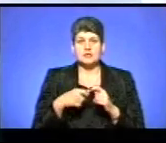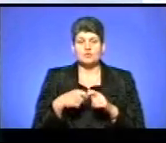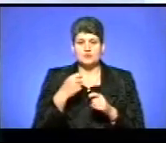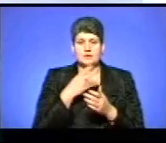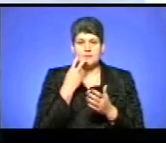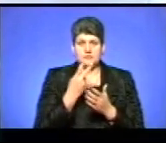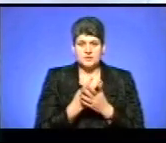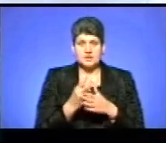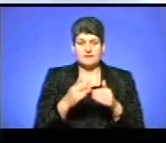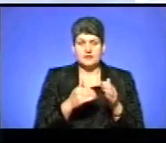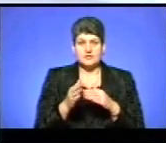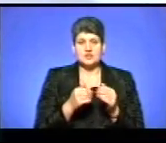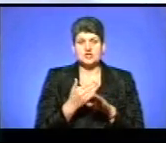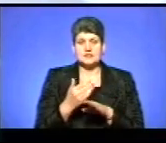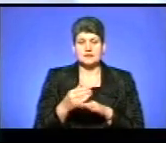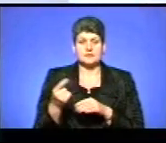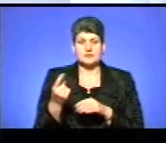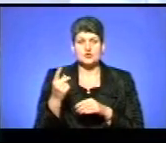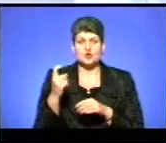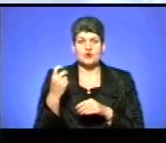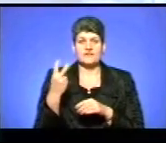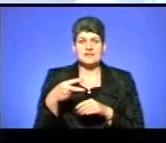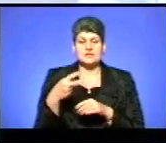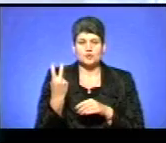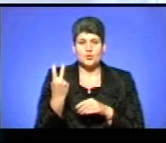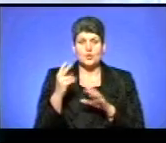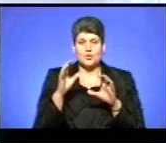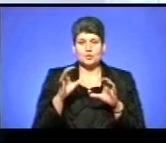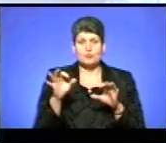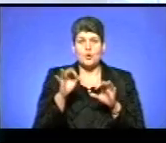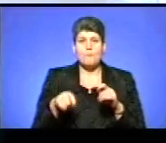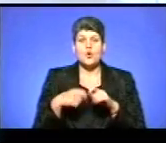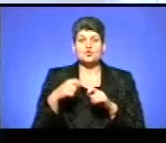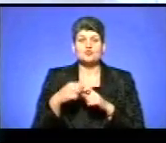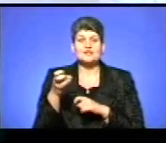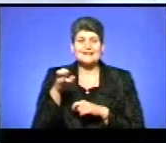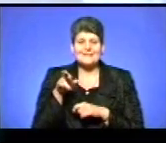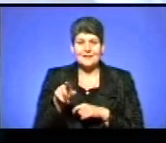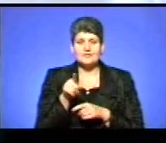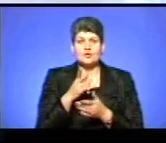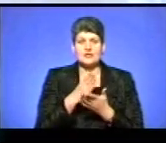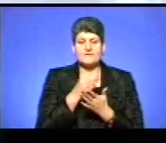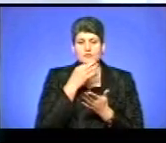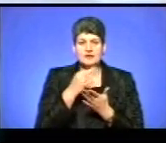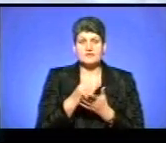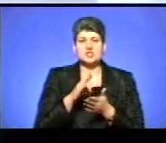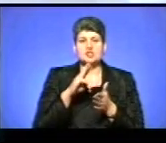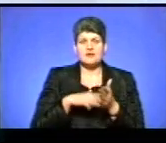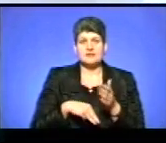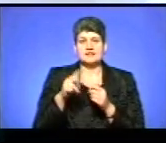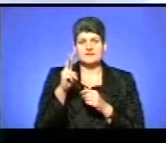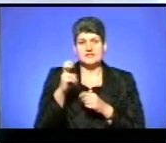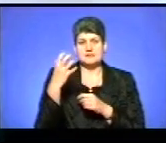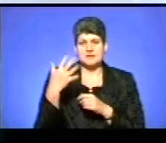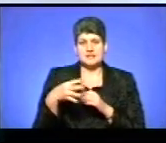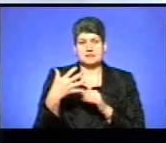передбачається, кваліфікується частиною першої статті 122 Кодексу України про адміністративні правопорушення, і за нього передбачена відповідальність в розмірі, у вигляді штрафу в розмірі